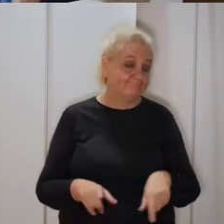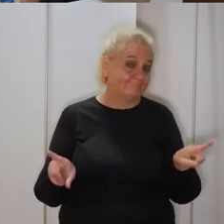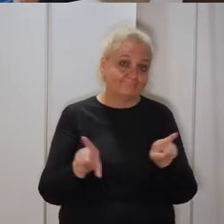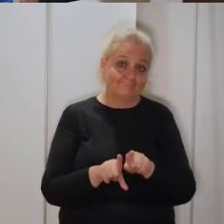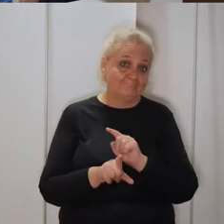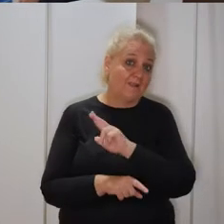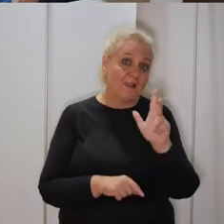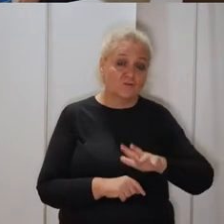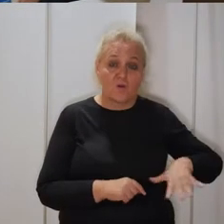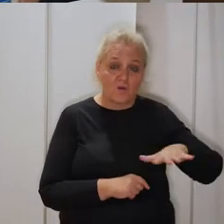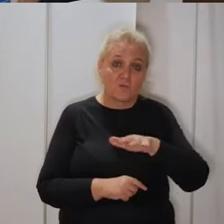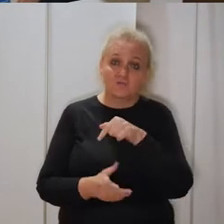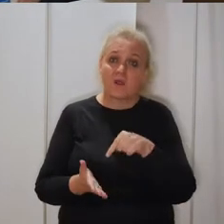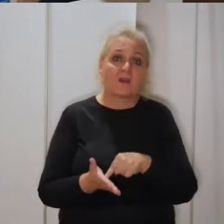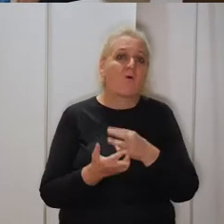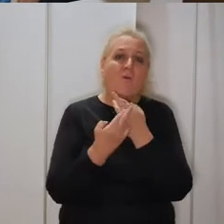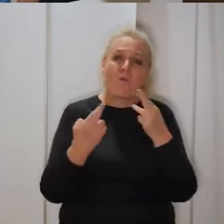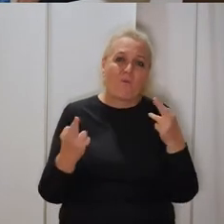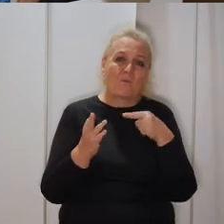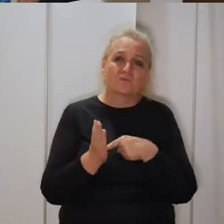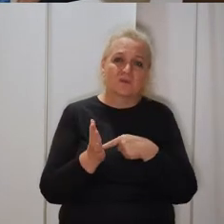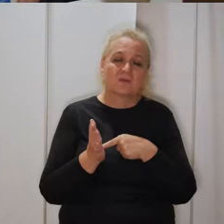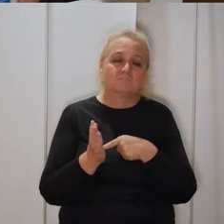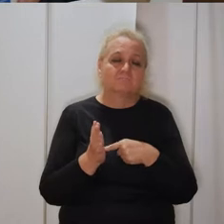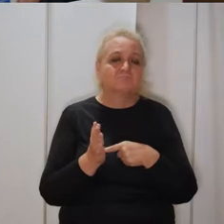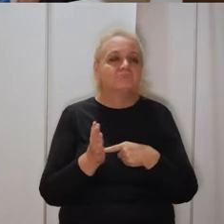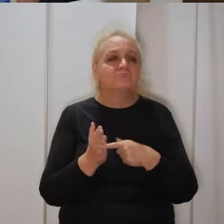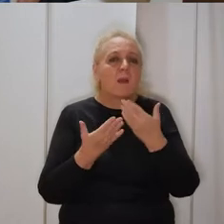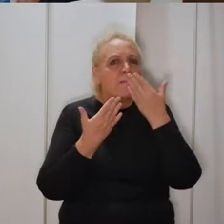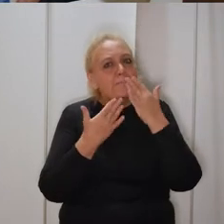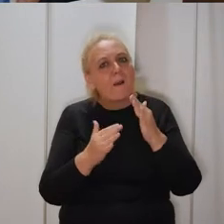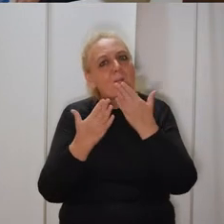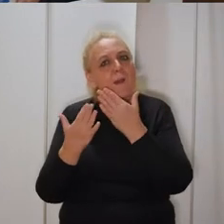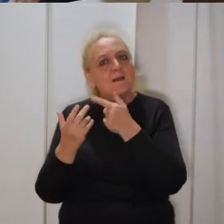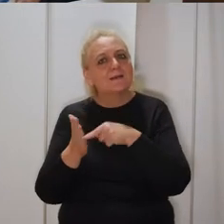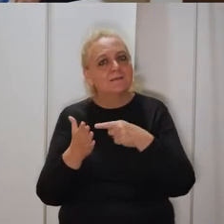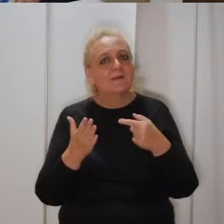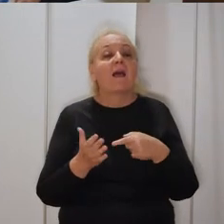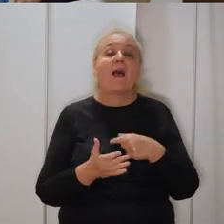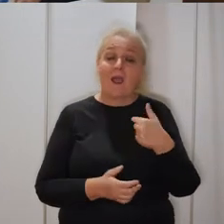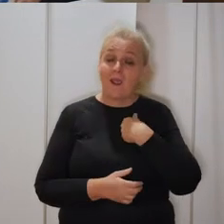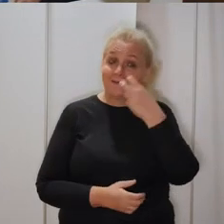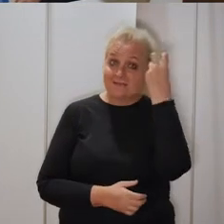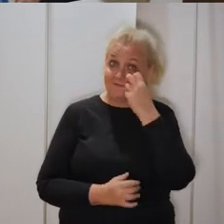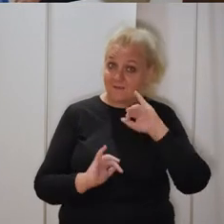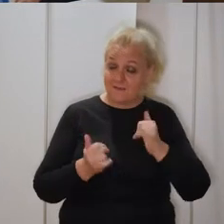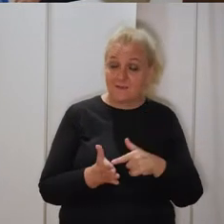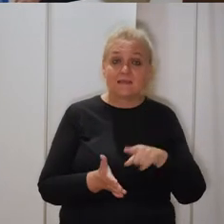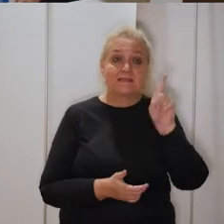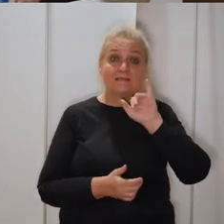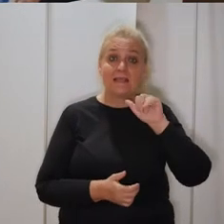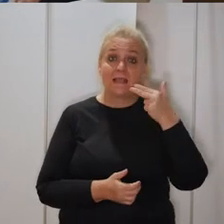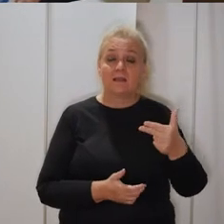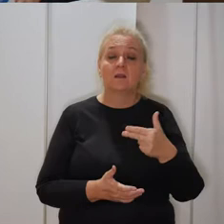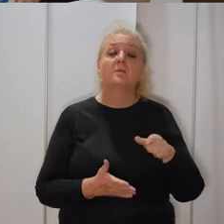jak w każdej dziedzinie są różne przejawy tego. Natomiast szczególnie mnie zainteresowały ziny,